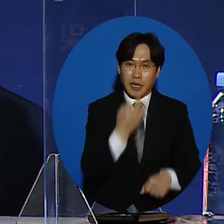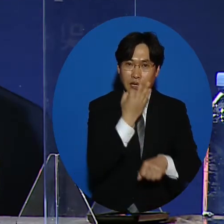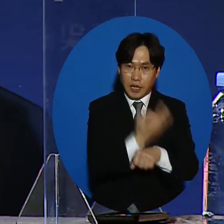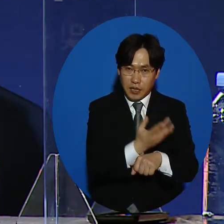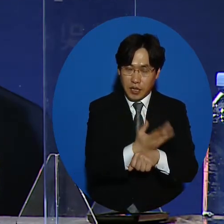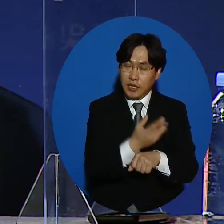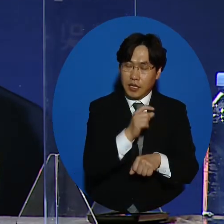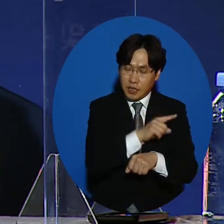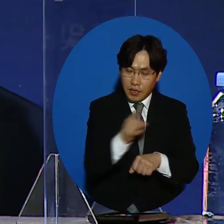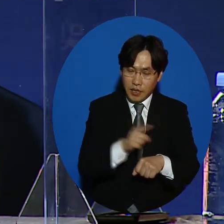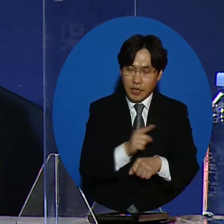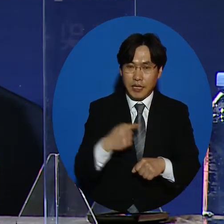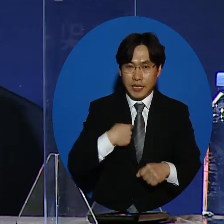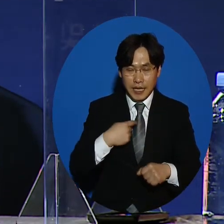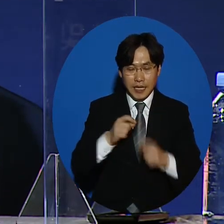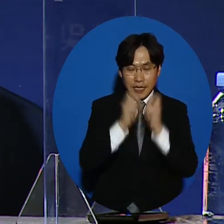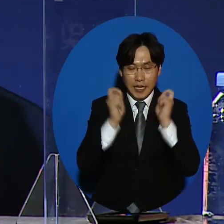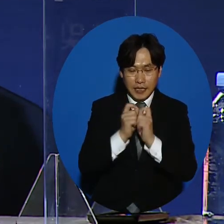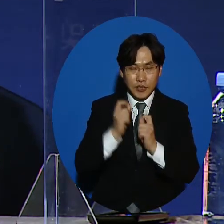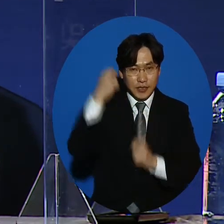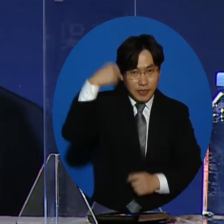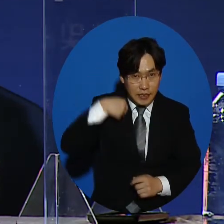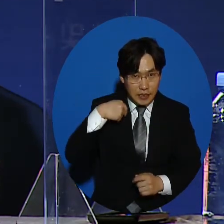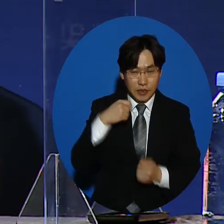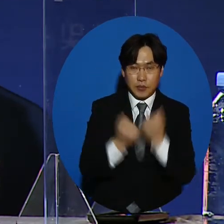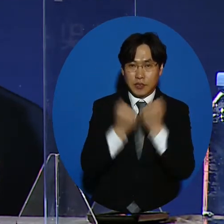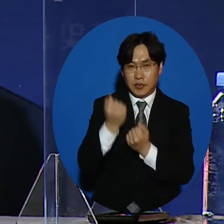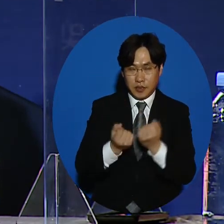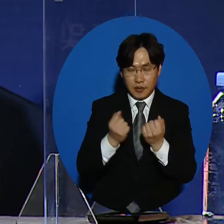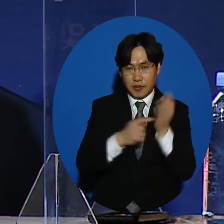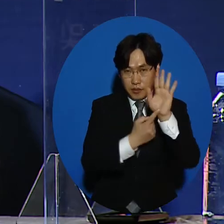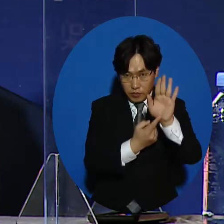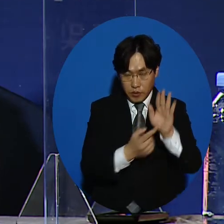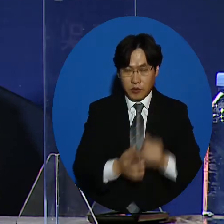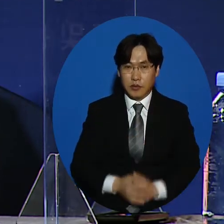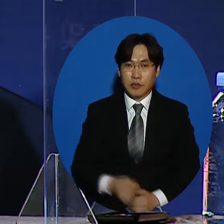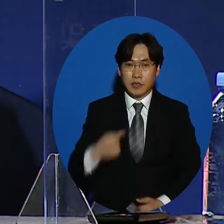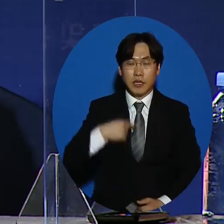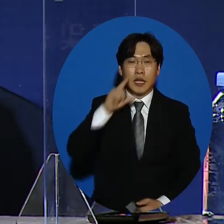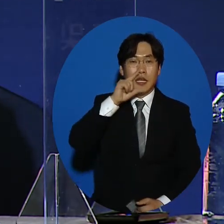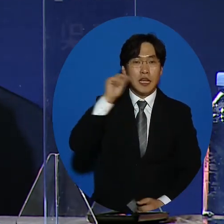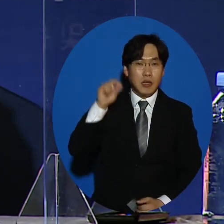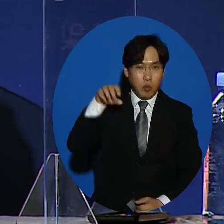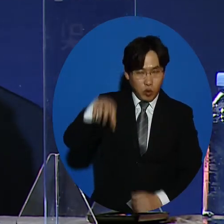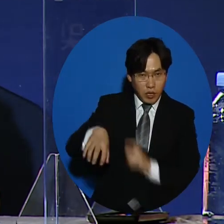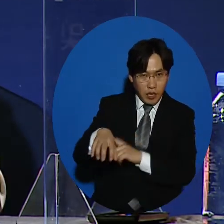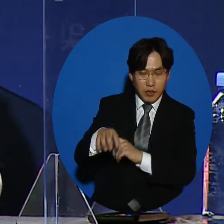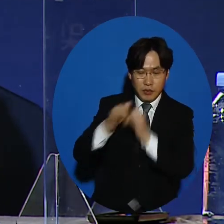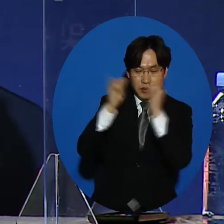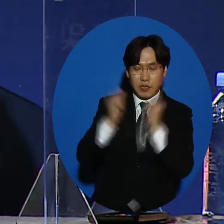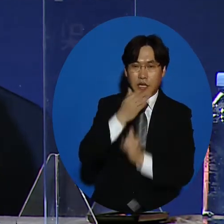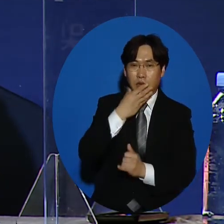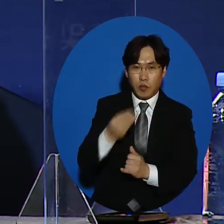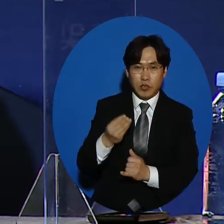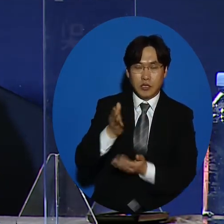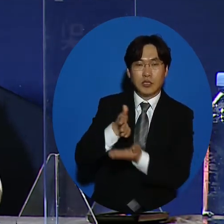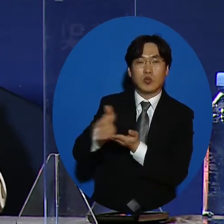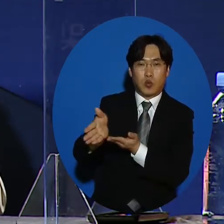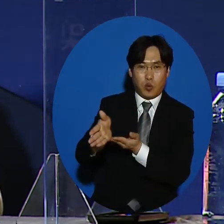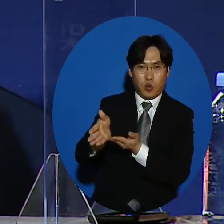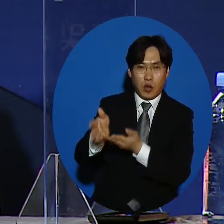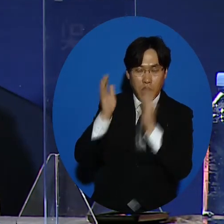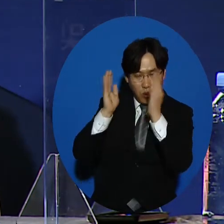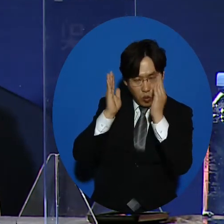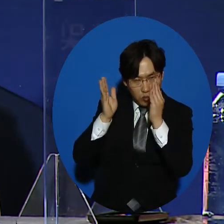간단하게 제가 좀 저의 얘기를 하자면 저는 이제 일본에서 사회복지학을 계속 공부를 했습니다. 근데 그